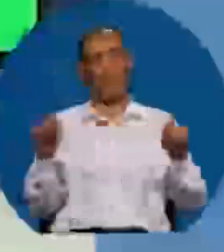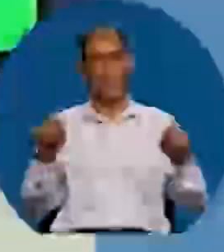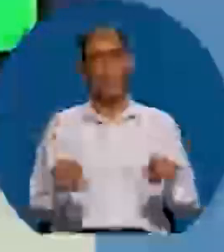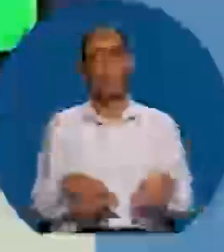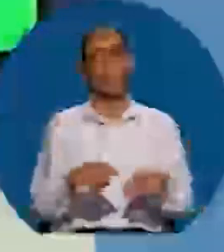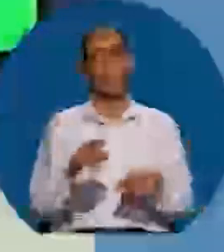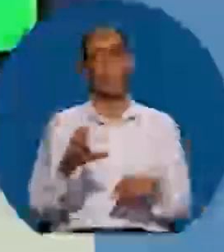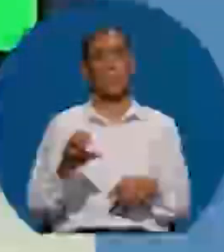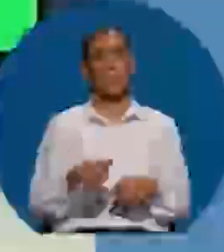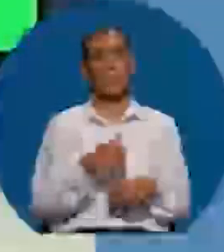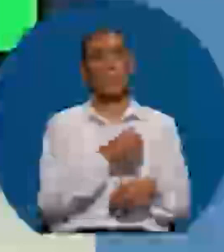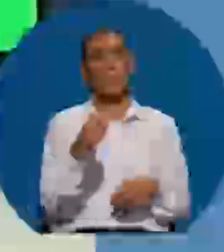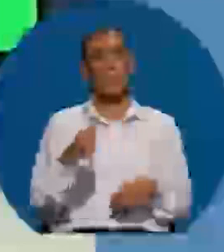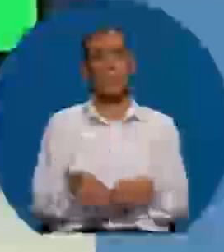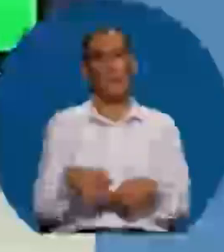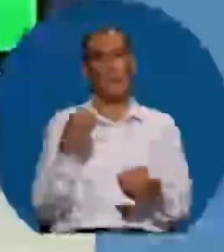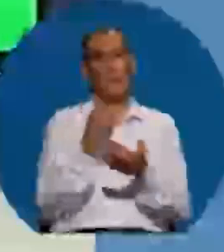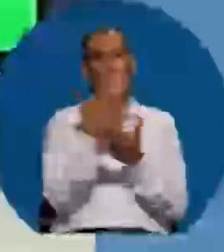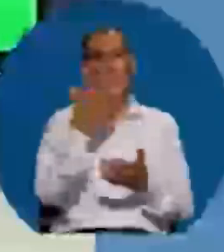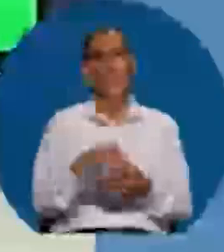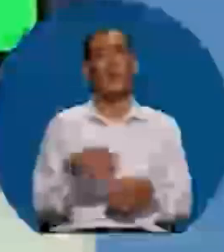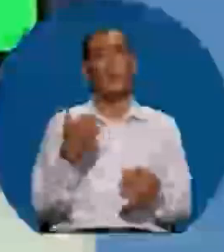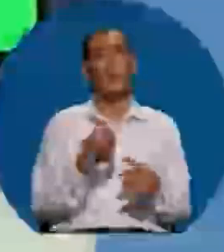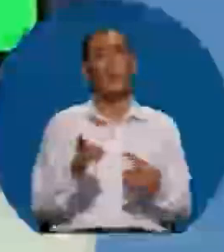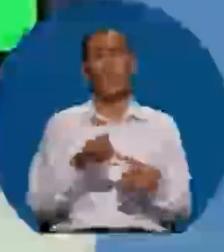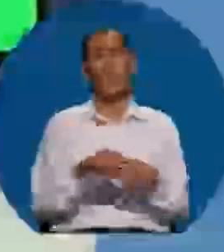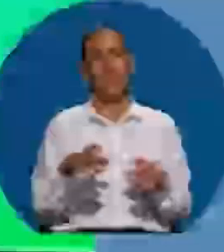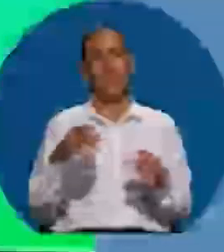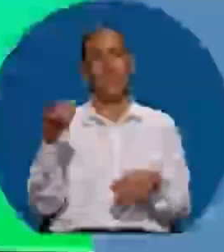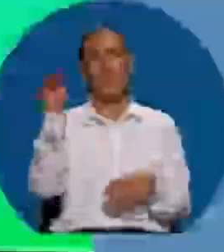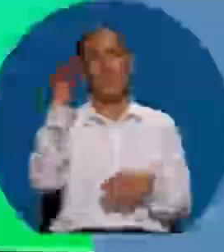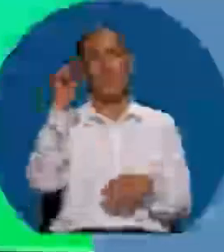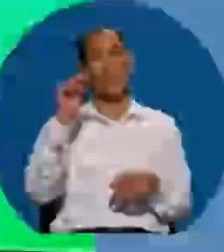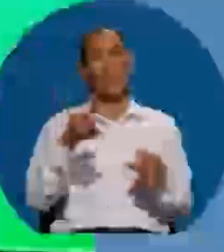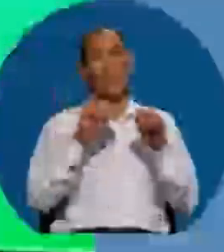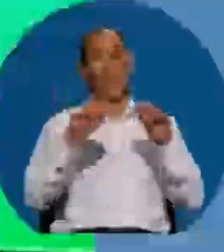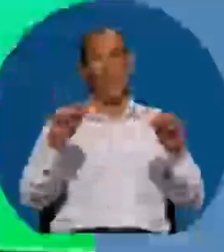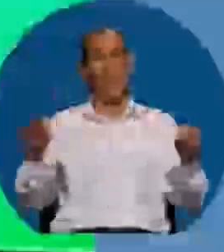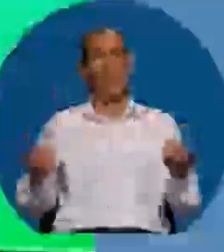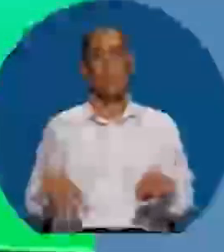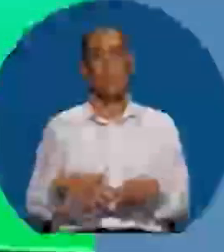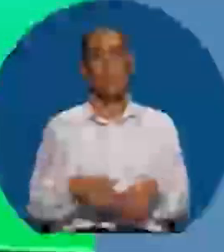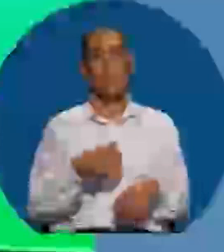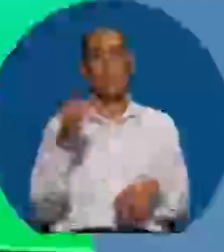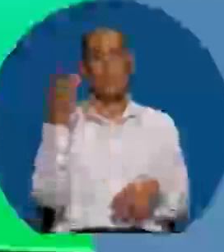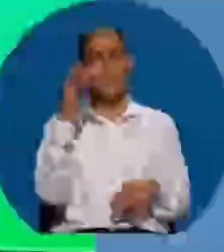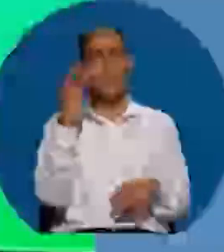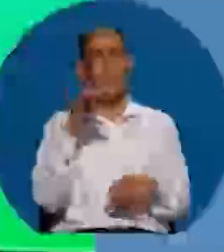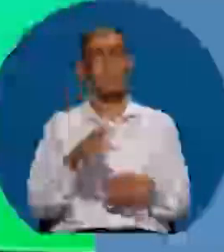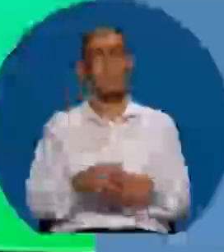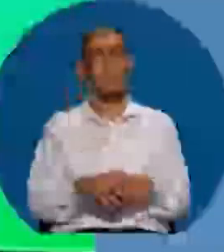Білімнің ашқан сағасын ең қадірлі ұл адам, кім дегенде іркілмей, мұғалім деймен, мен